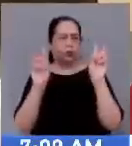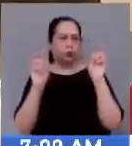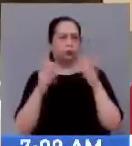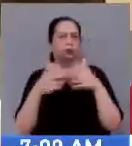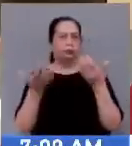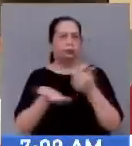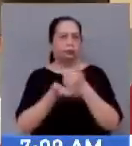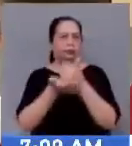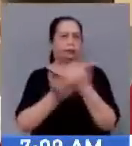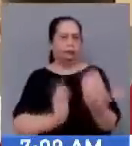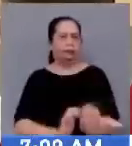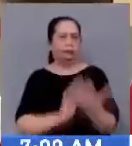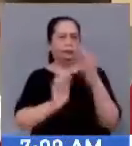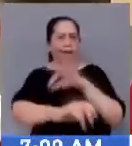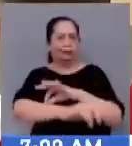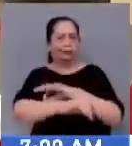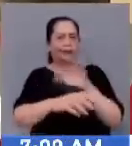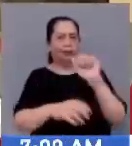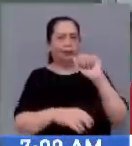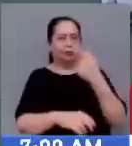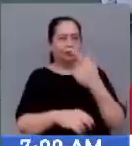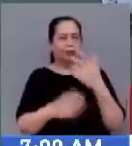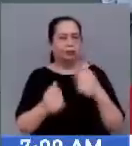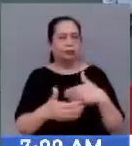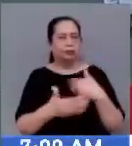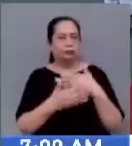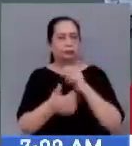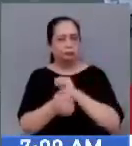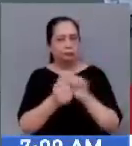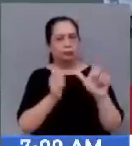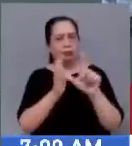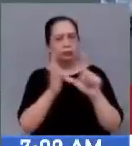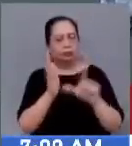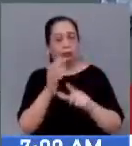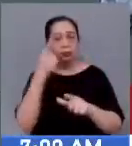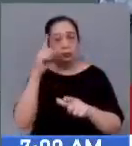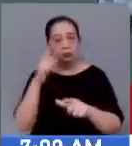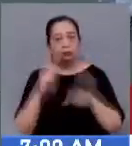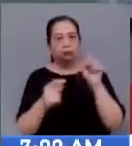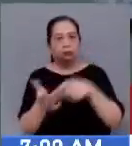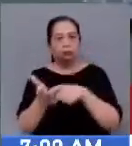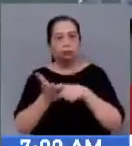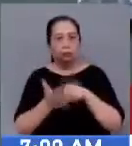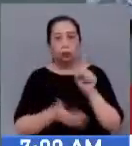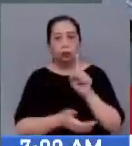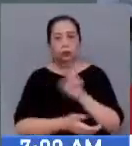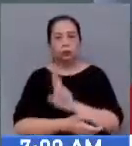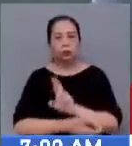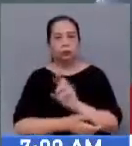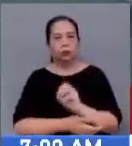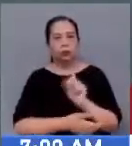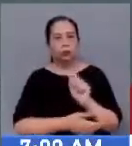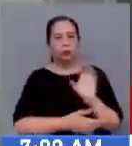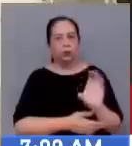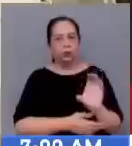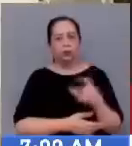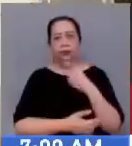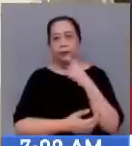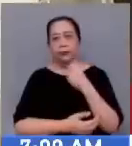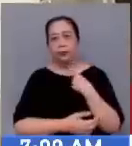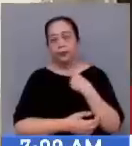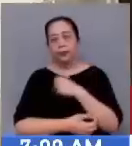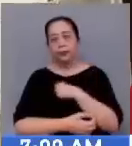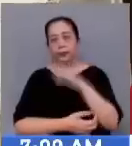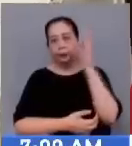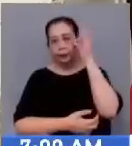face-to-face classes sa Agosto at isulong ang pagpasa ng batas para sa mandatory ROTC. Sabi naman ni Senador Franklin Drilon,